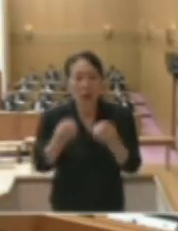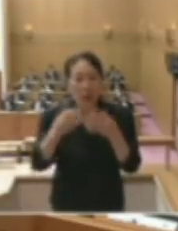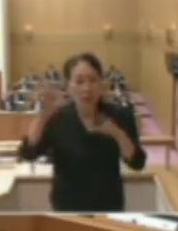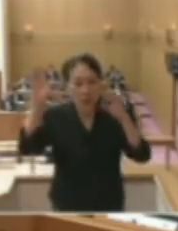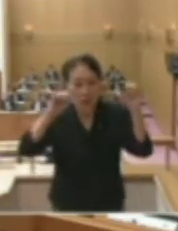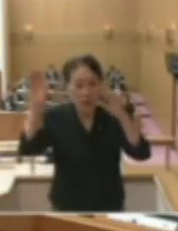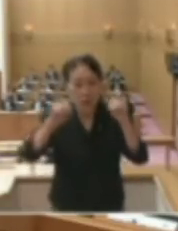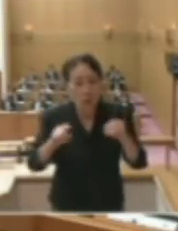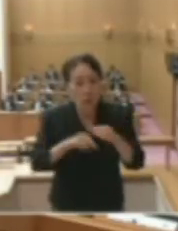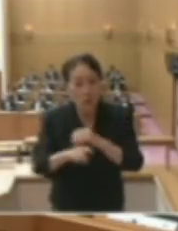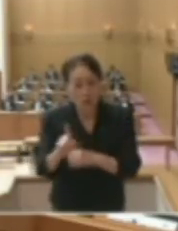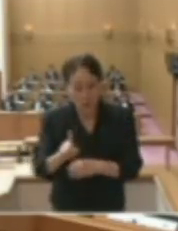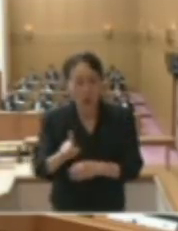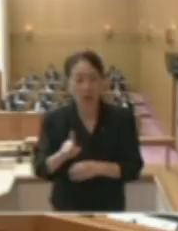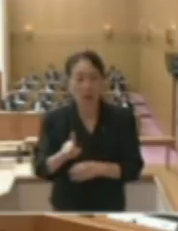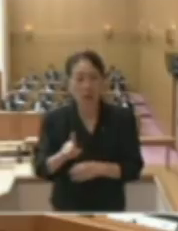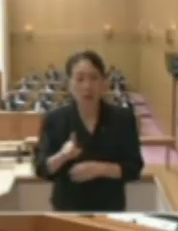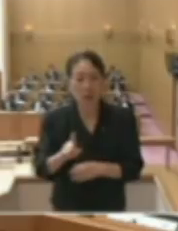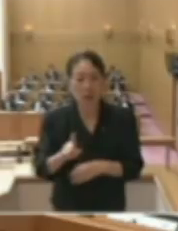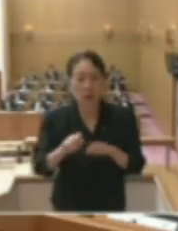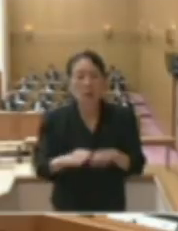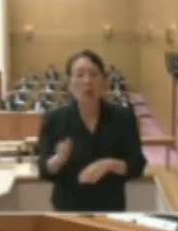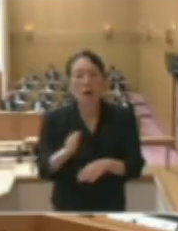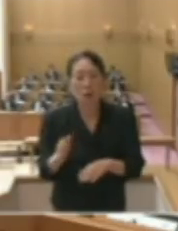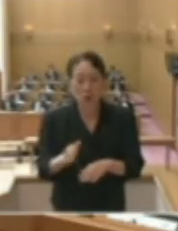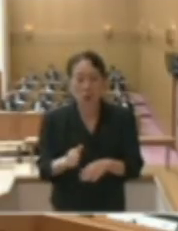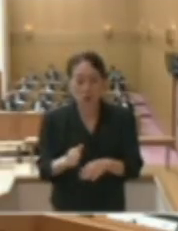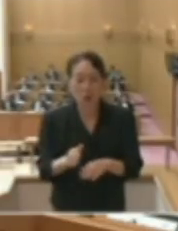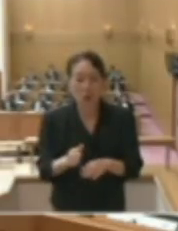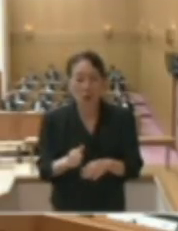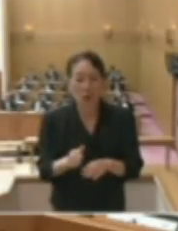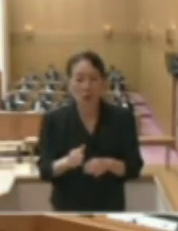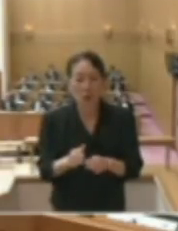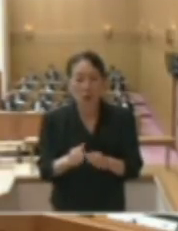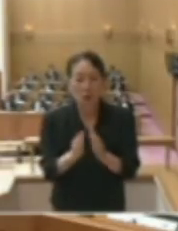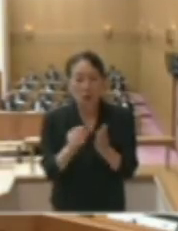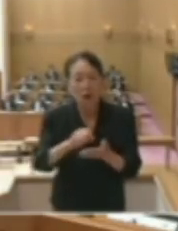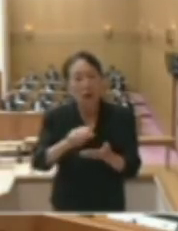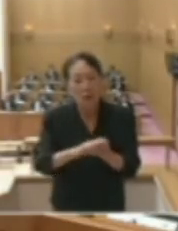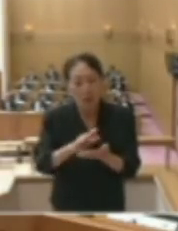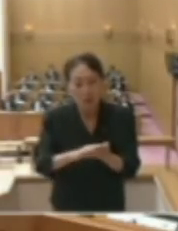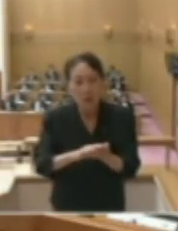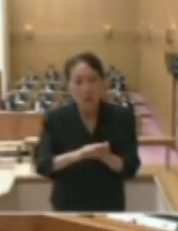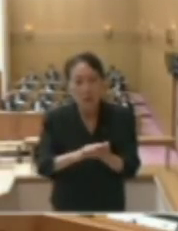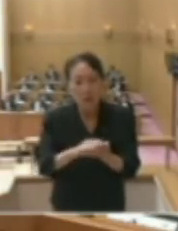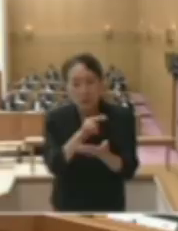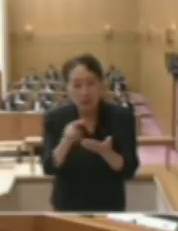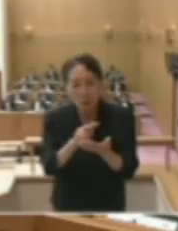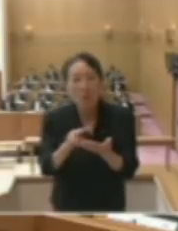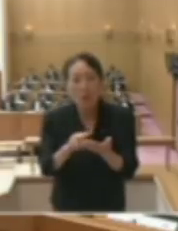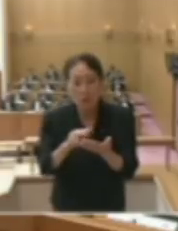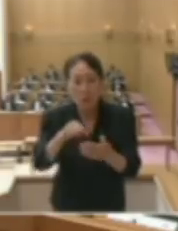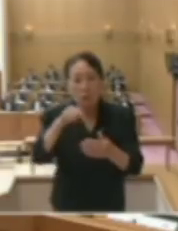は、昨今のフェイスブック記事を観察しますと、そこ